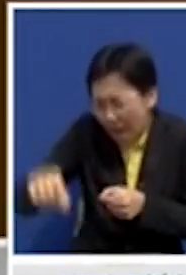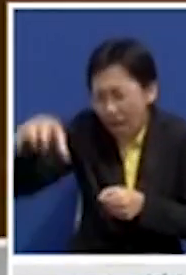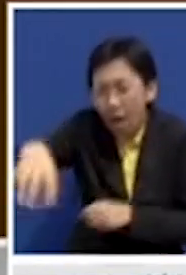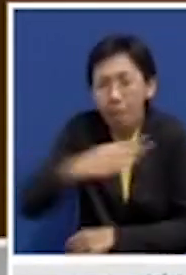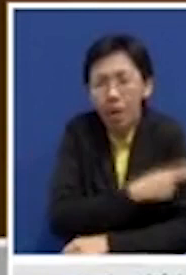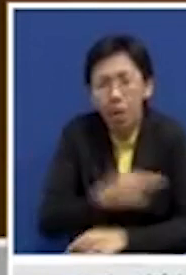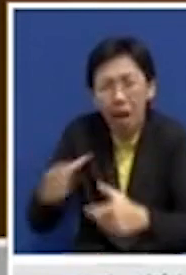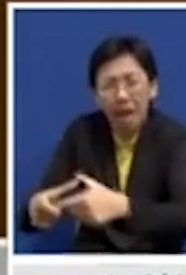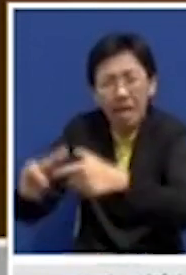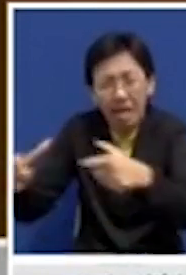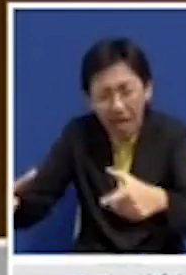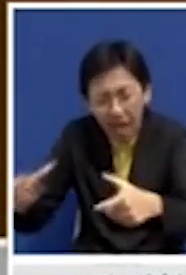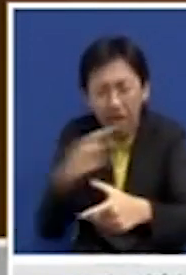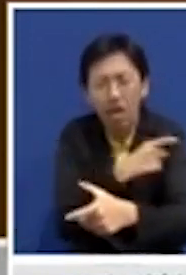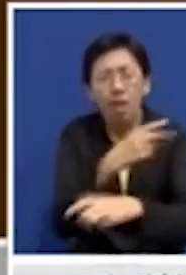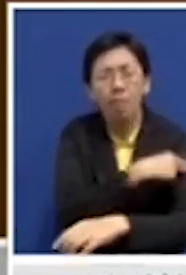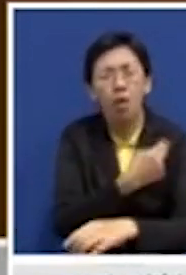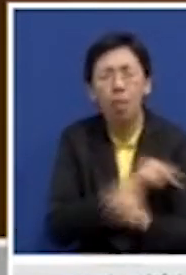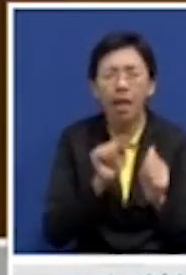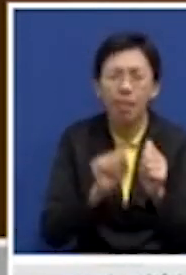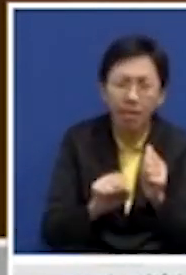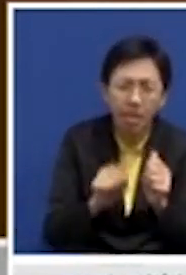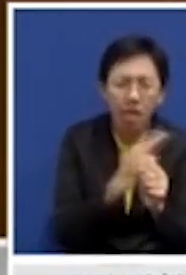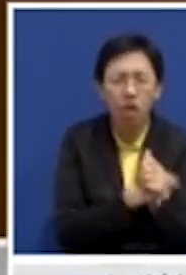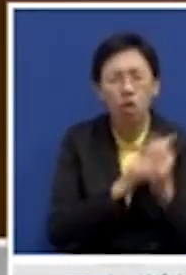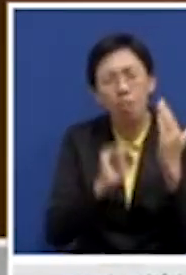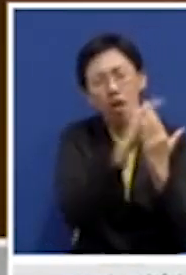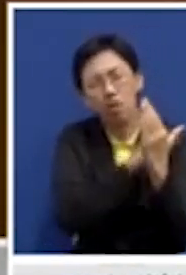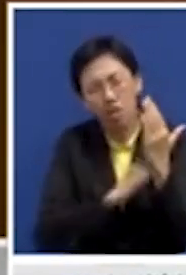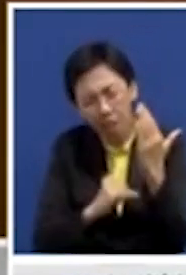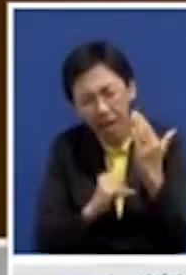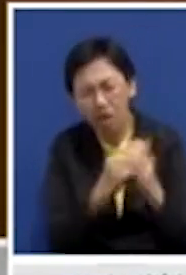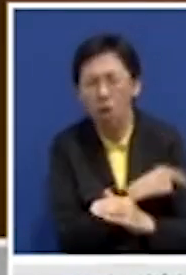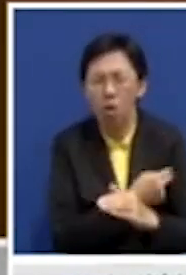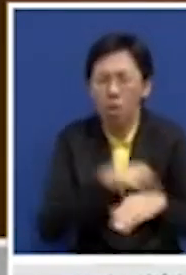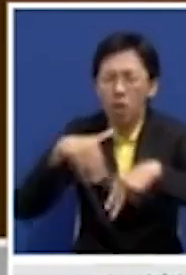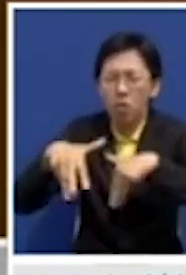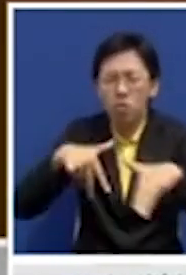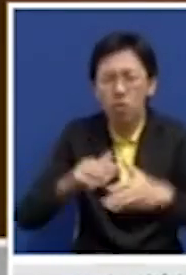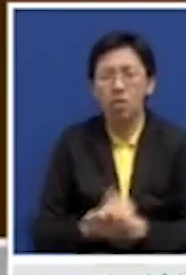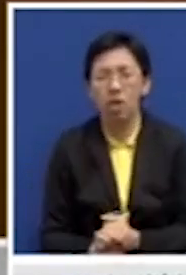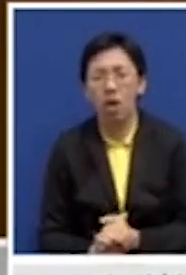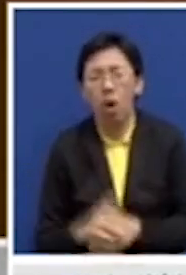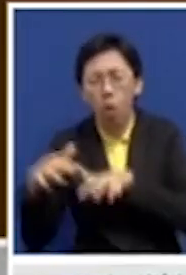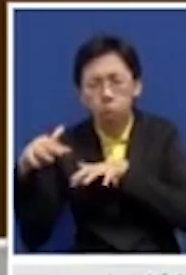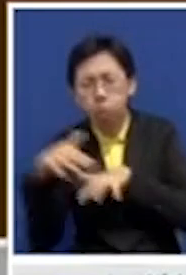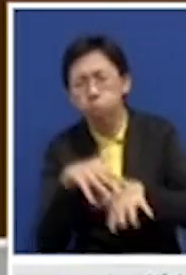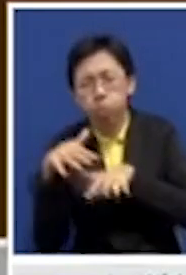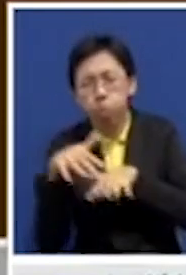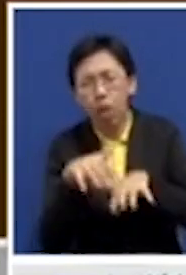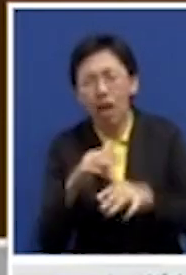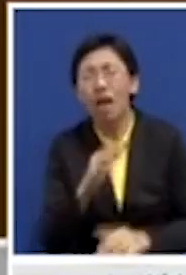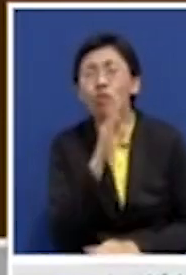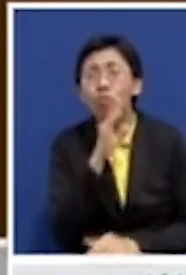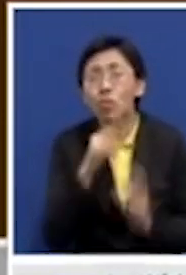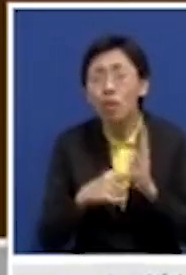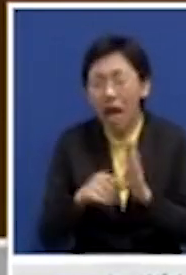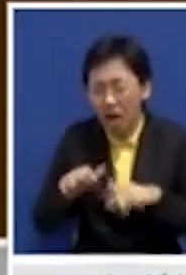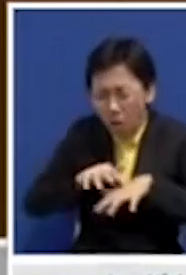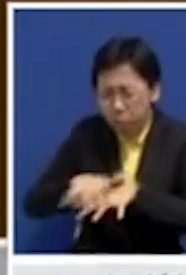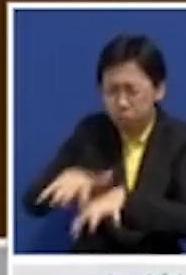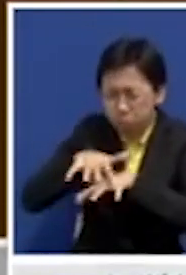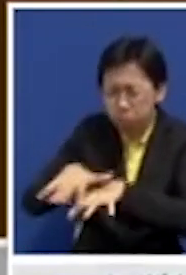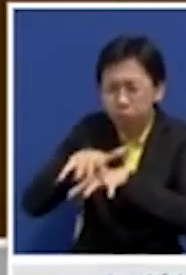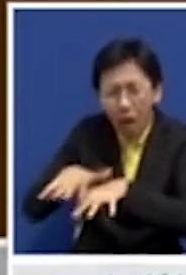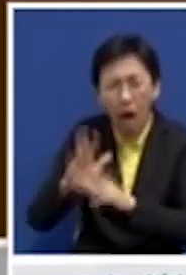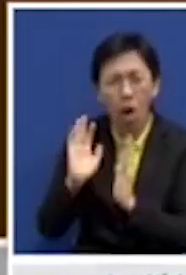นโรงพยาบาลอำเภอหรือโรงพยาบาลจังหวัดซึ่งจะทำให้การแออัดของการของผู้ป่วยนะ